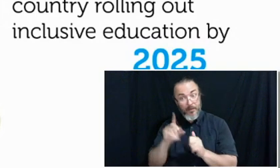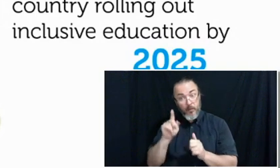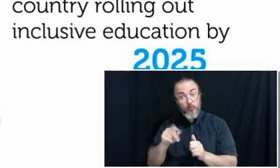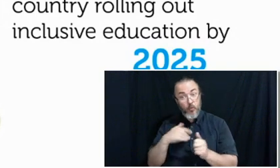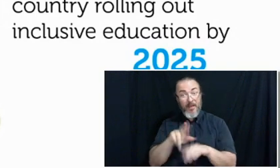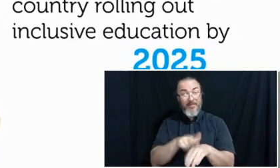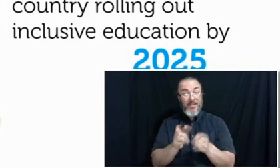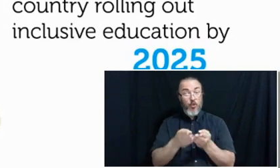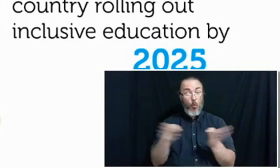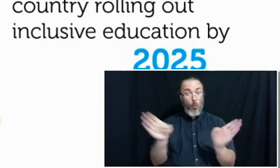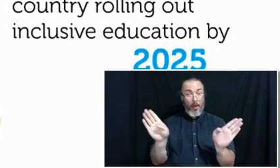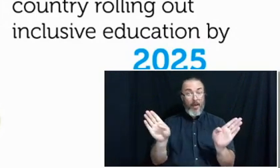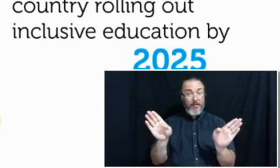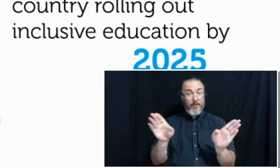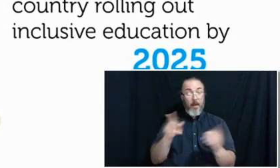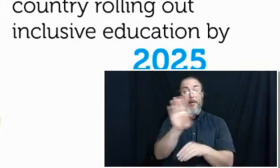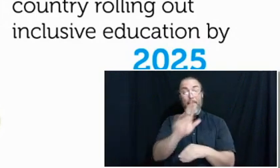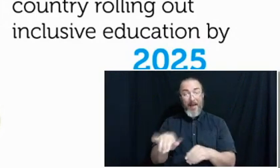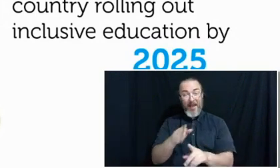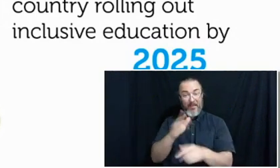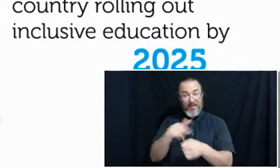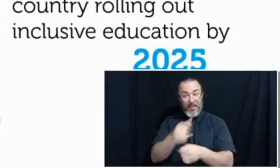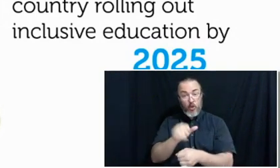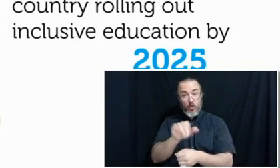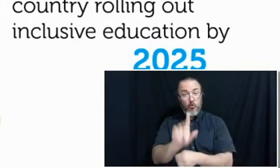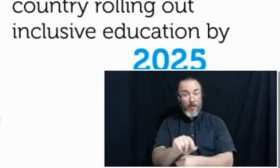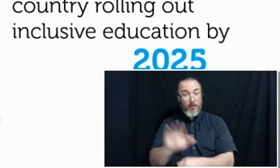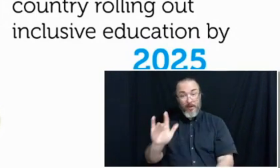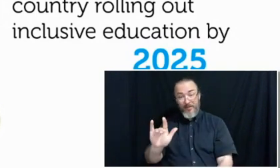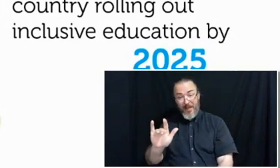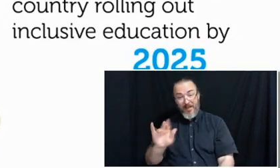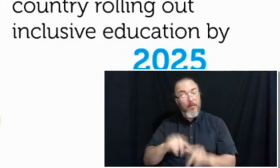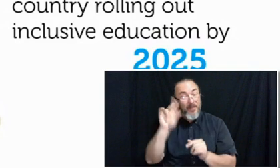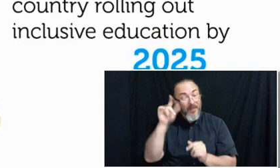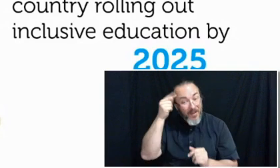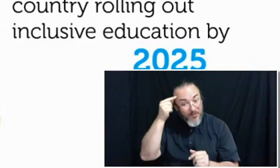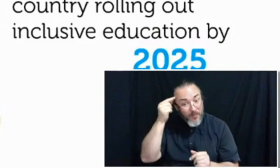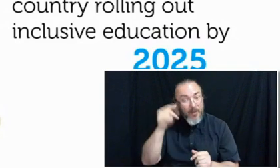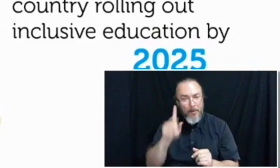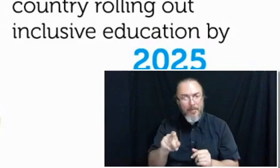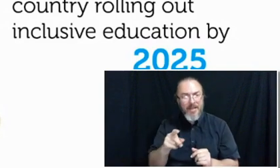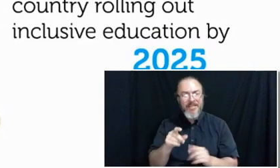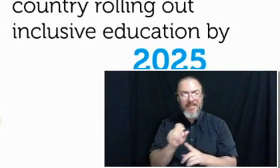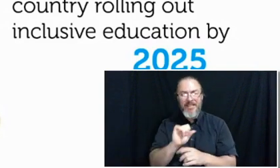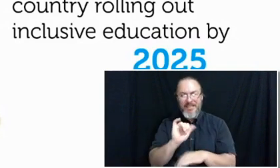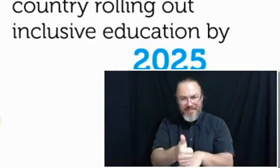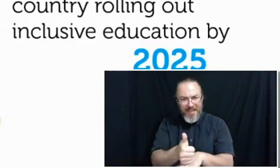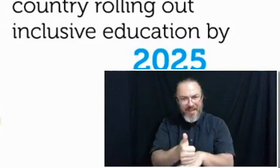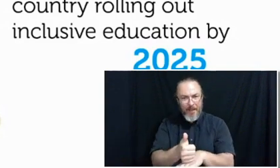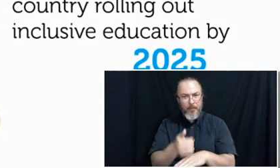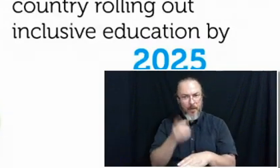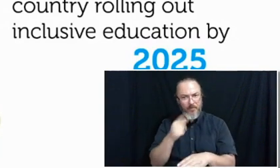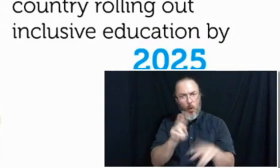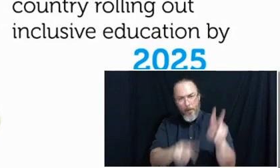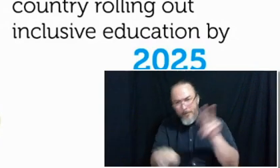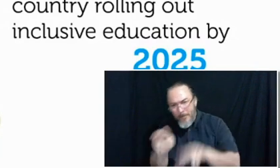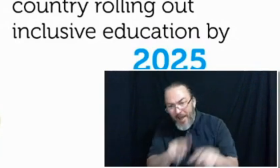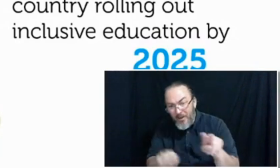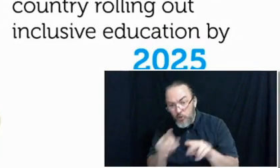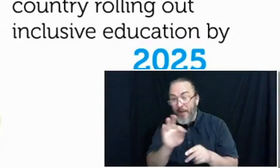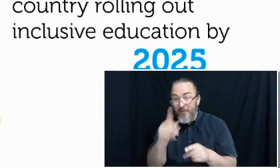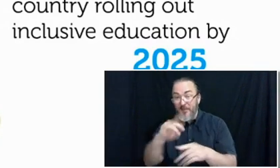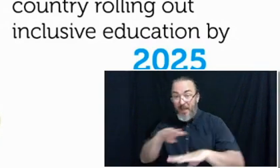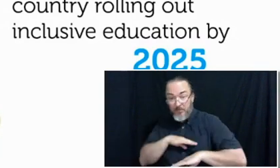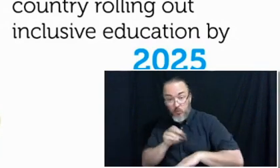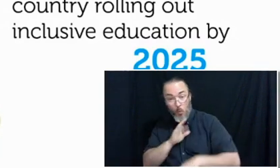œuvre l'éducation inclusive sur le plan national d'ici à 2025. Le gouvernement doit créer des conditions permettant aux ONG de contrôler le respect des engagements